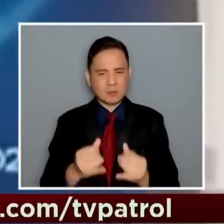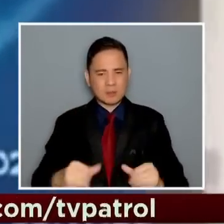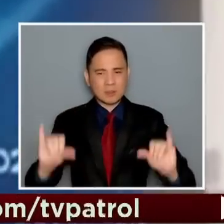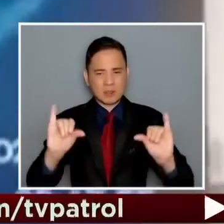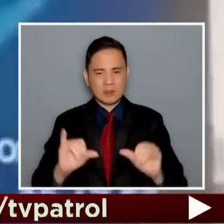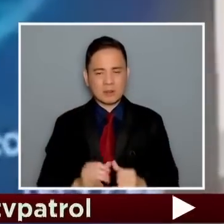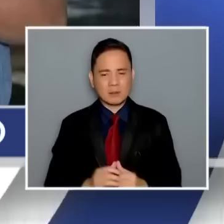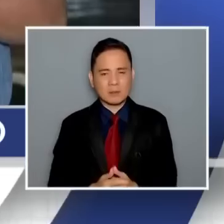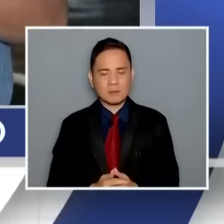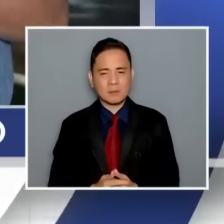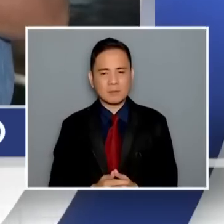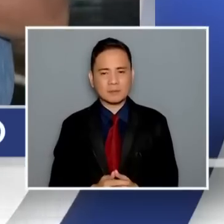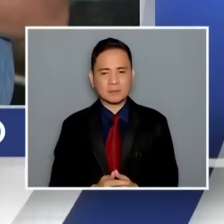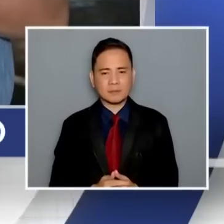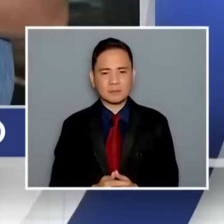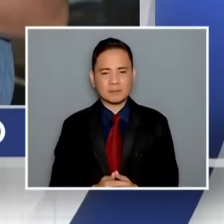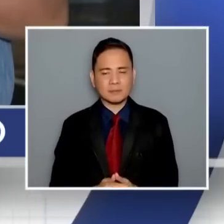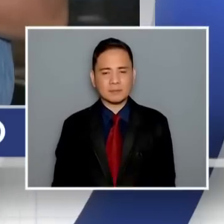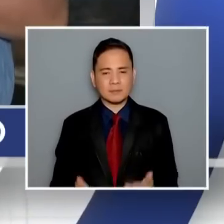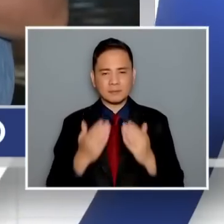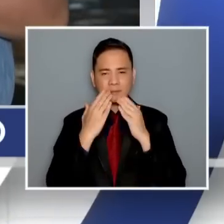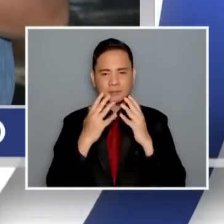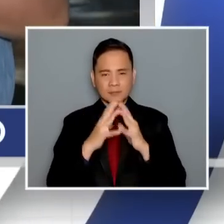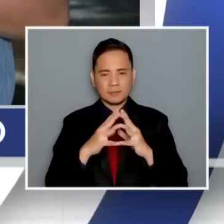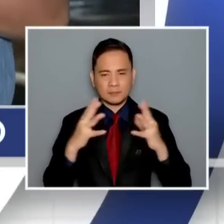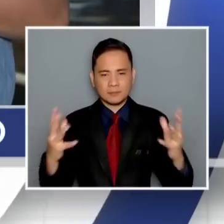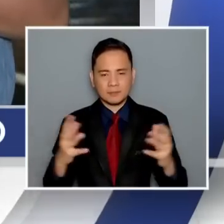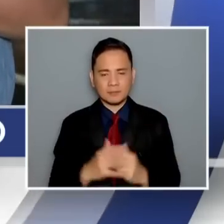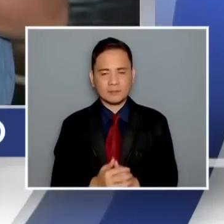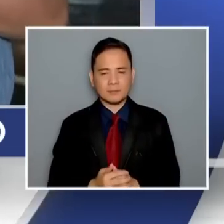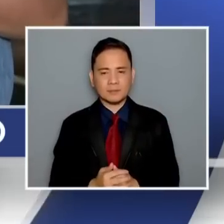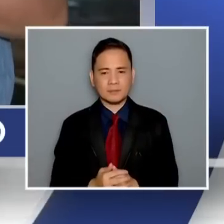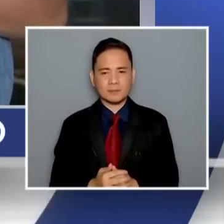Henry. Maraming salamat, Dennis Datu.